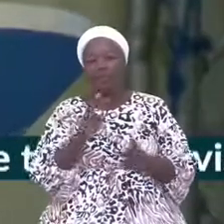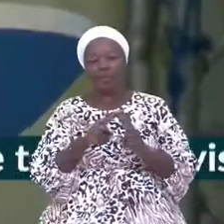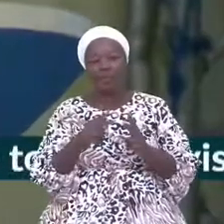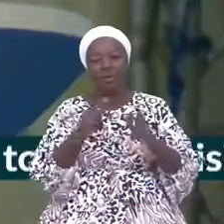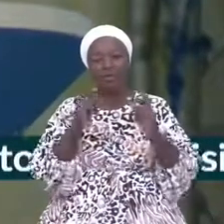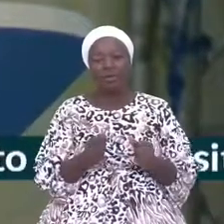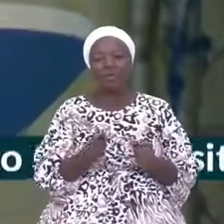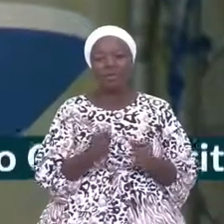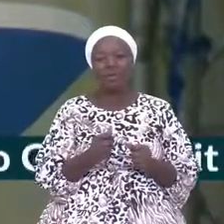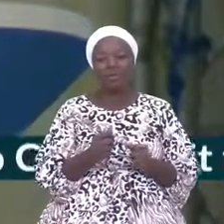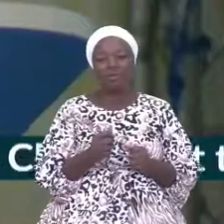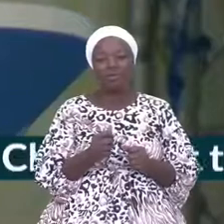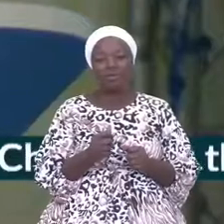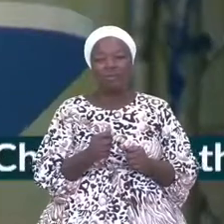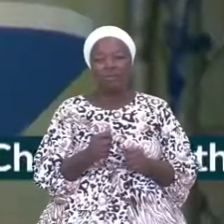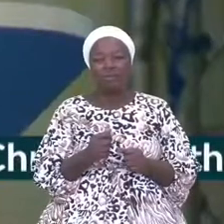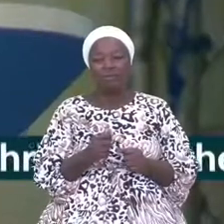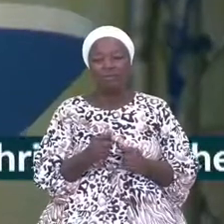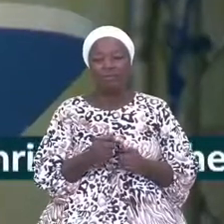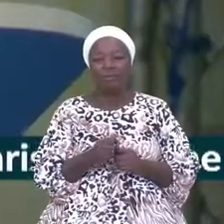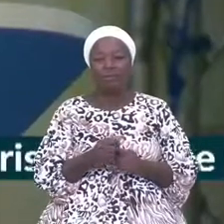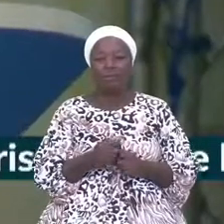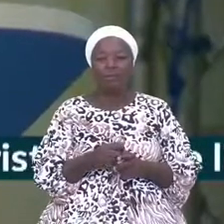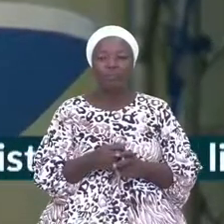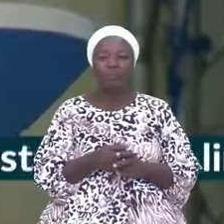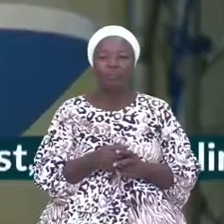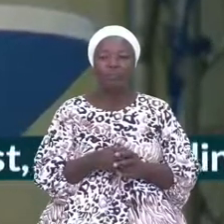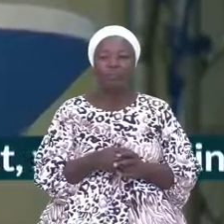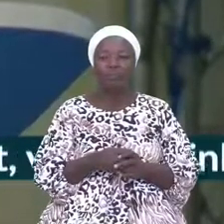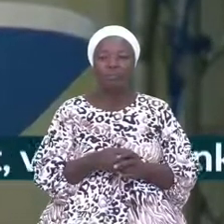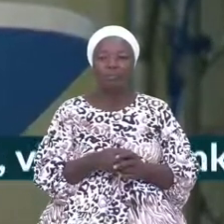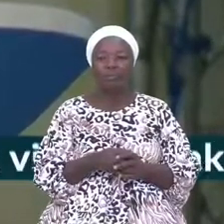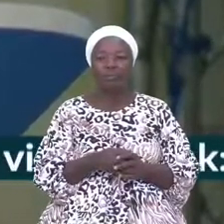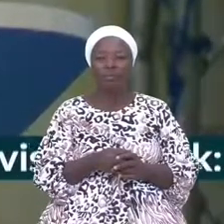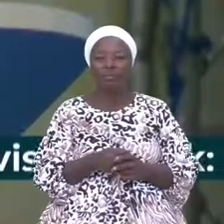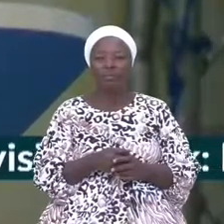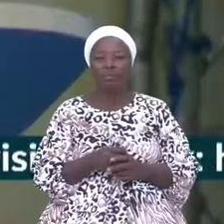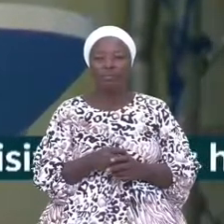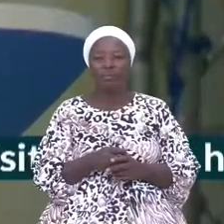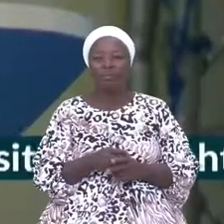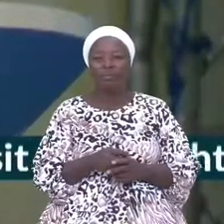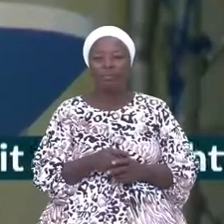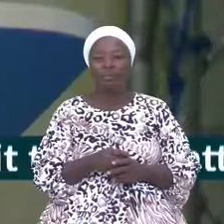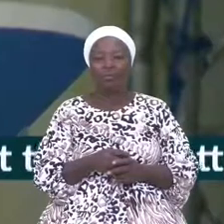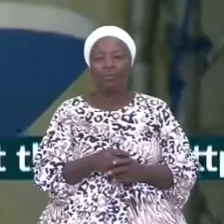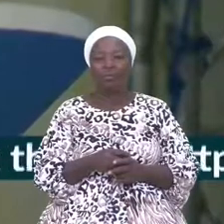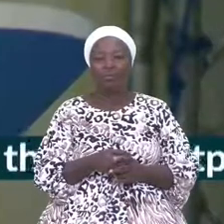sur les champs de croisade, en plein air où nous sommes, dans les églises locales. Faisons-le rapidement.